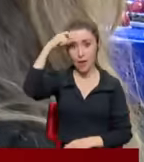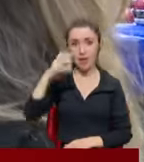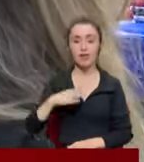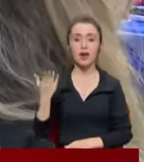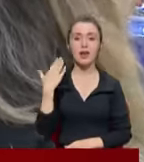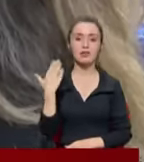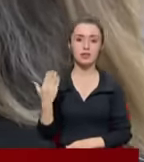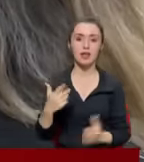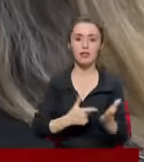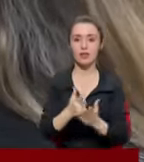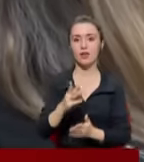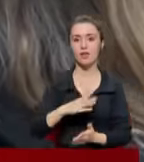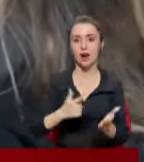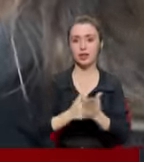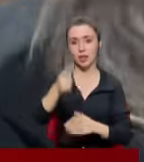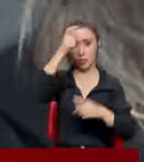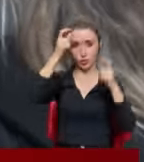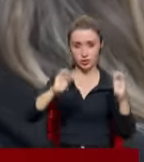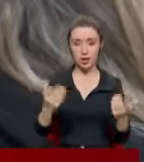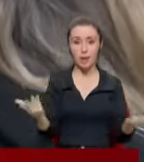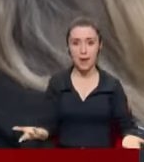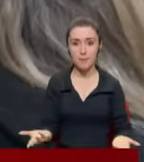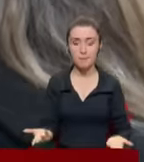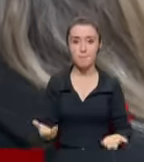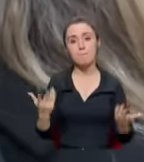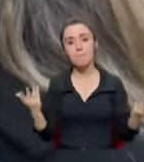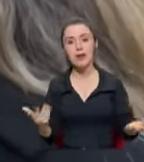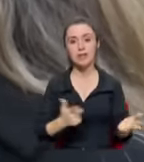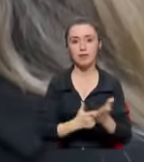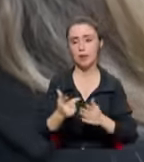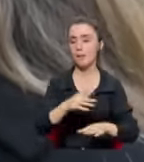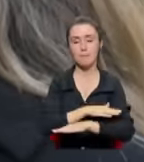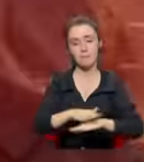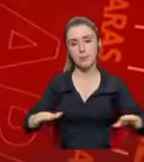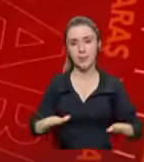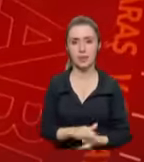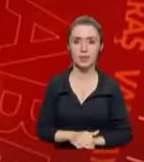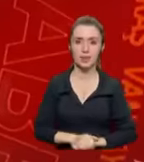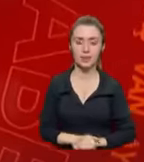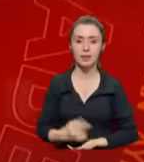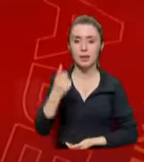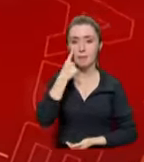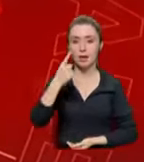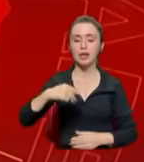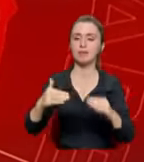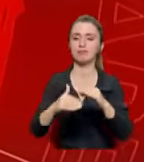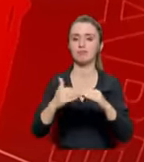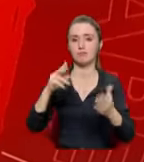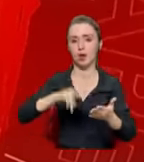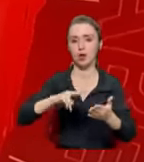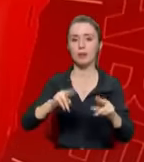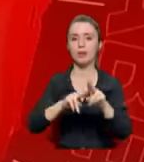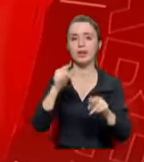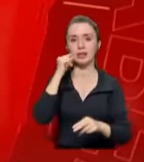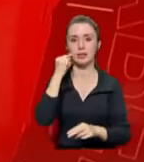eskiden Tabii tarım vardı Biz tarım ülkesiyiz Normalde amaama maalesef tarım da bitti Bakalım Sizler neler demişsiniz